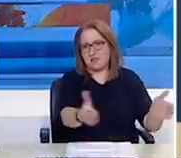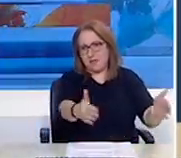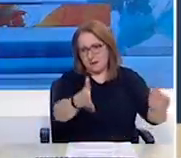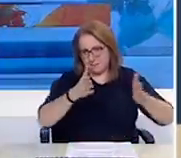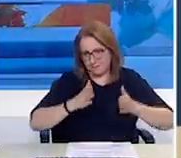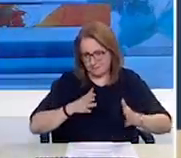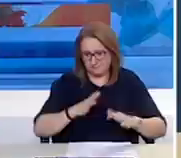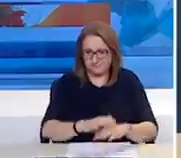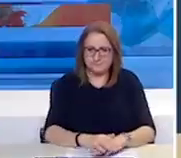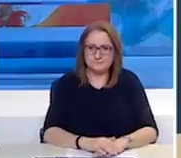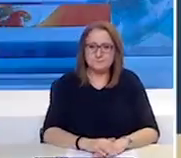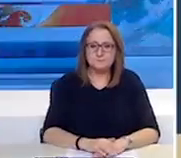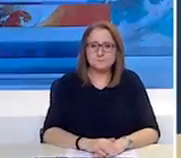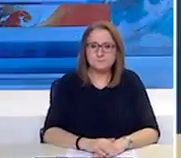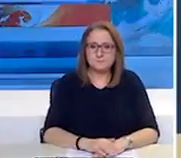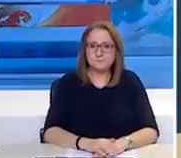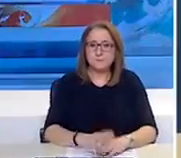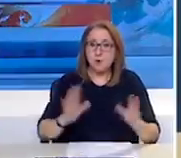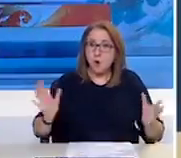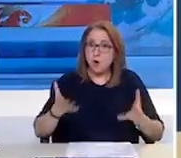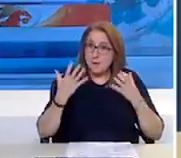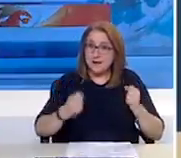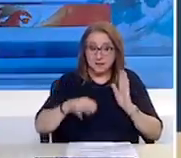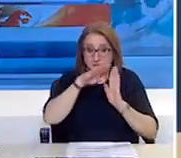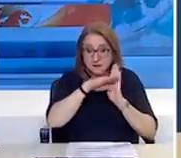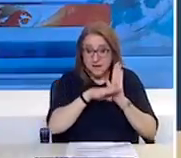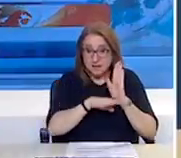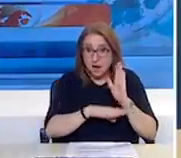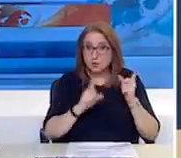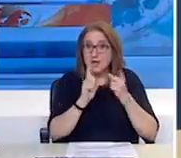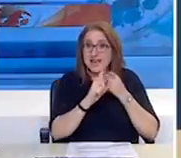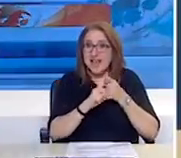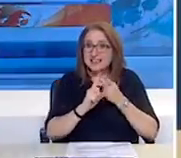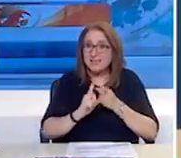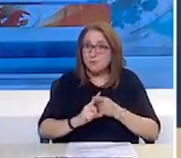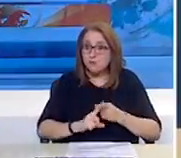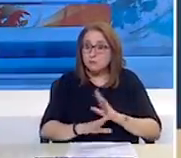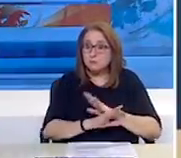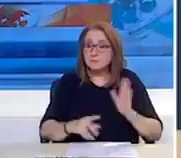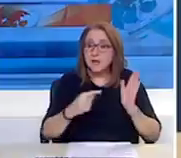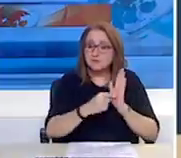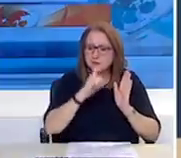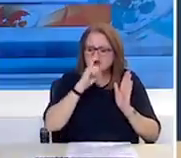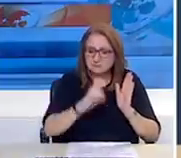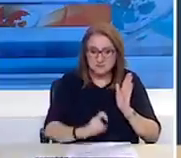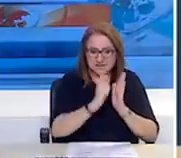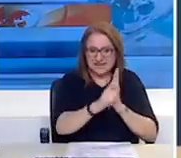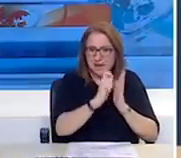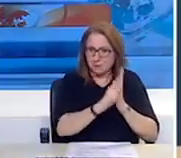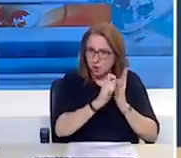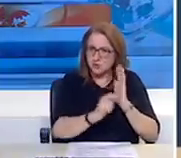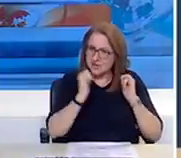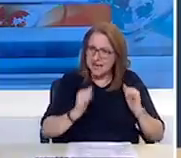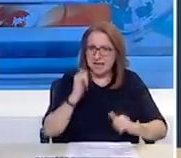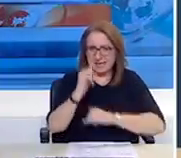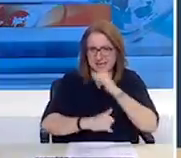αναφορά στην υποχρεωτική διατήρηση καταλόγου με τα ραντεβού των πελατών, νοείται αυτό σε έντυπη και ηλεκτρονική μορφή. Η